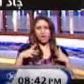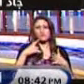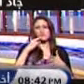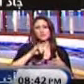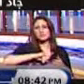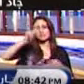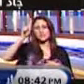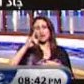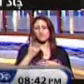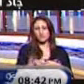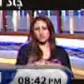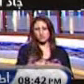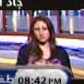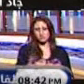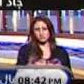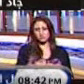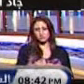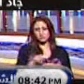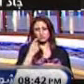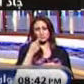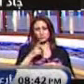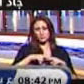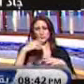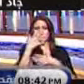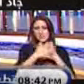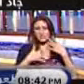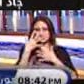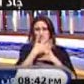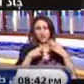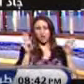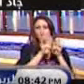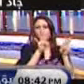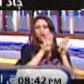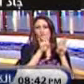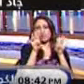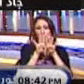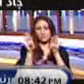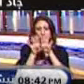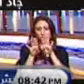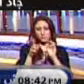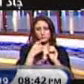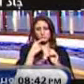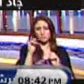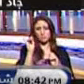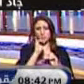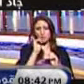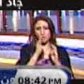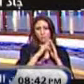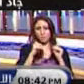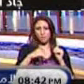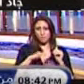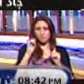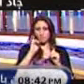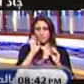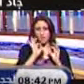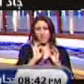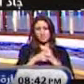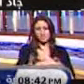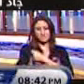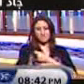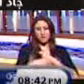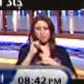سياسي وبينعكس على النواحي الأمنية والنواحي الاقتصادية. وبالتالي لابد أن احنا نغلب المصلحة بتاعة المواطن البسيط